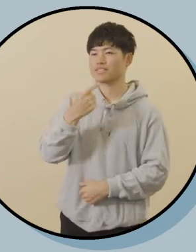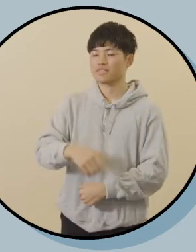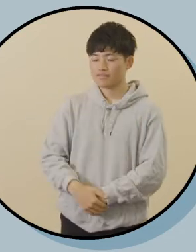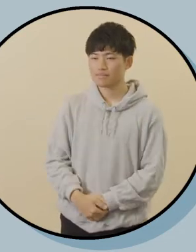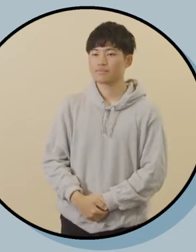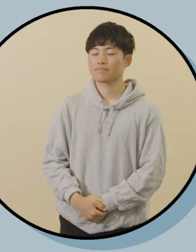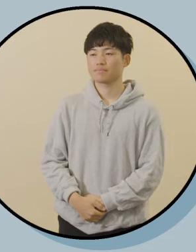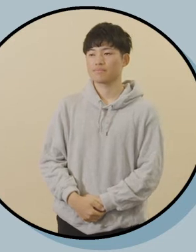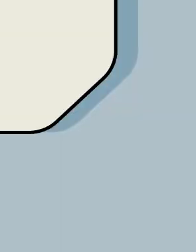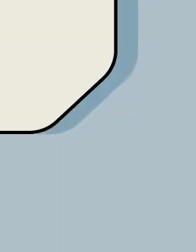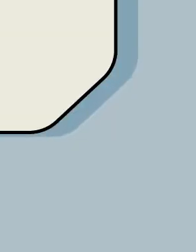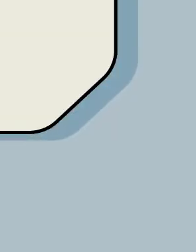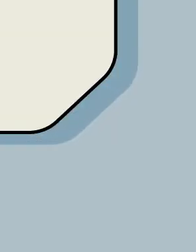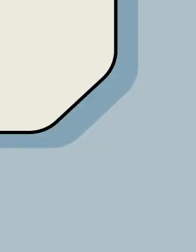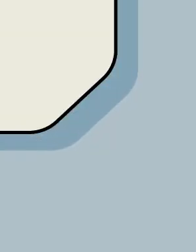ね、